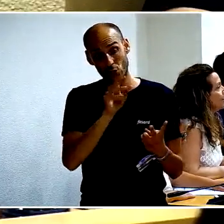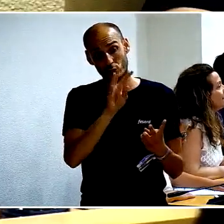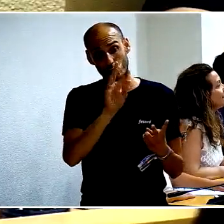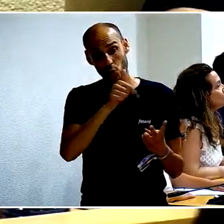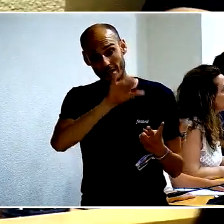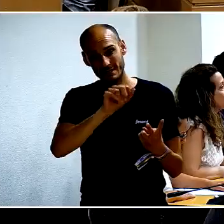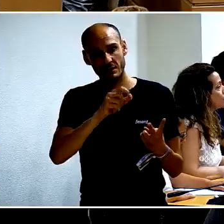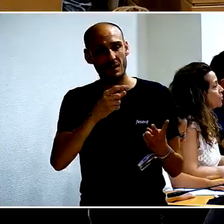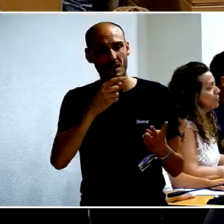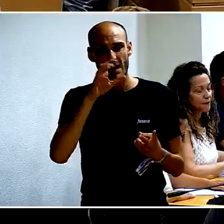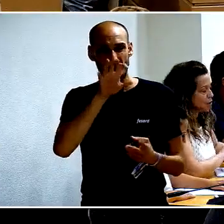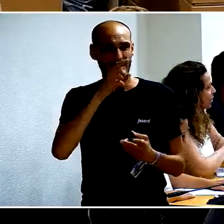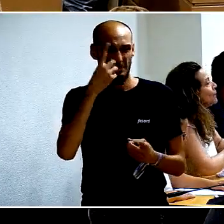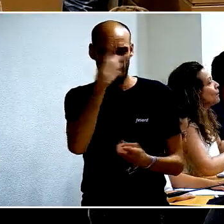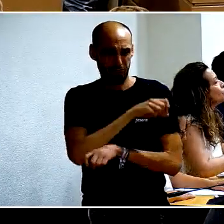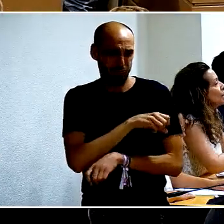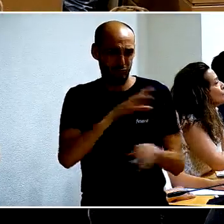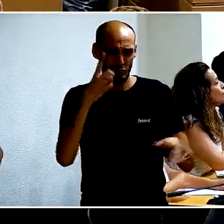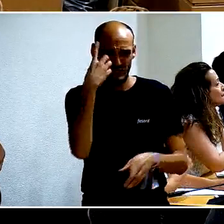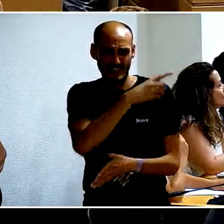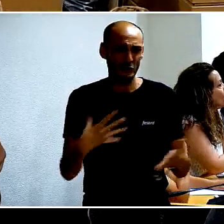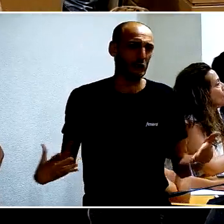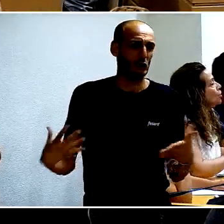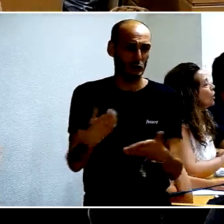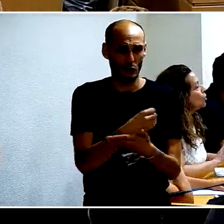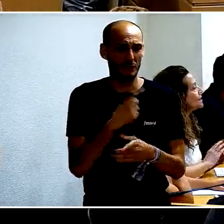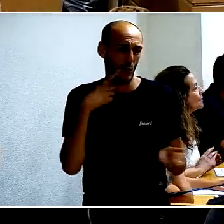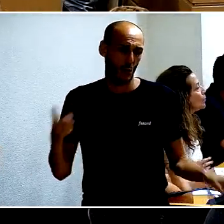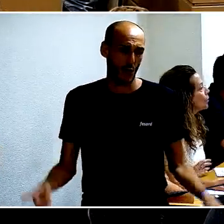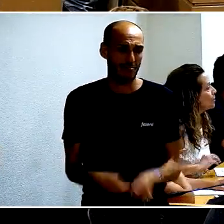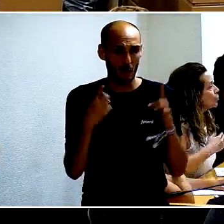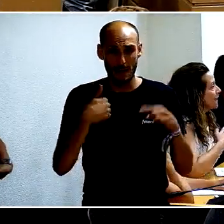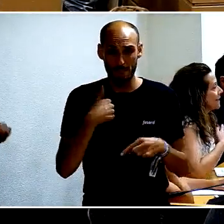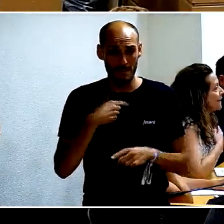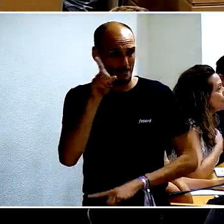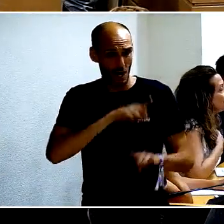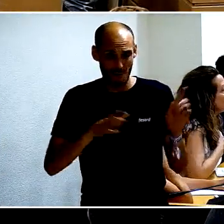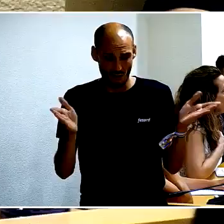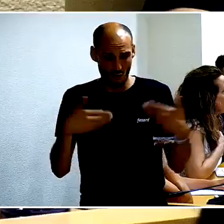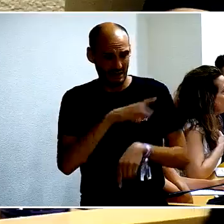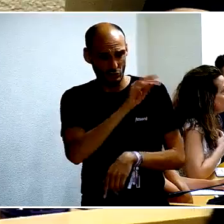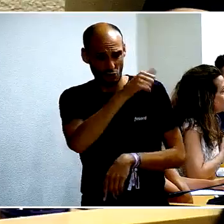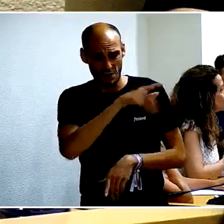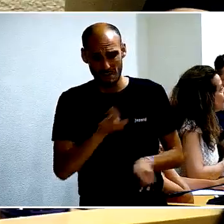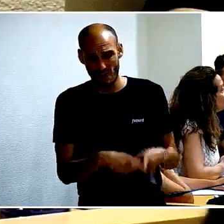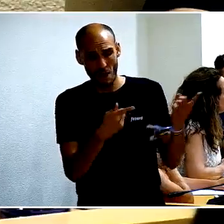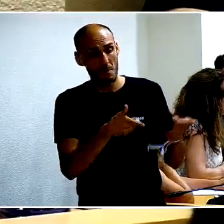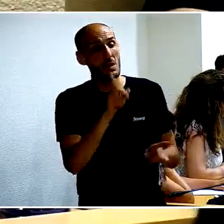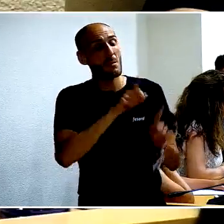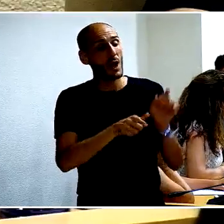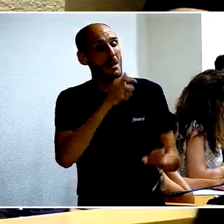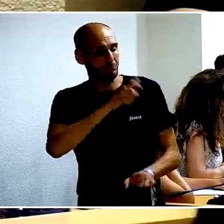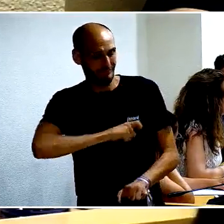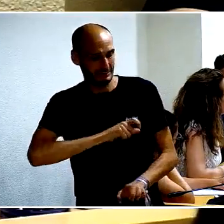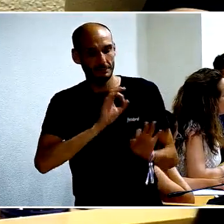perquè havia llegit en tots els mitjans de comunicació. Però és igual, no és el meu, bueno, per favor. No és el meu problema Tona Català, el meu problema és la meva al·lusió. Me reitero